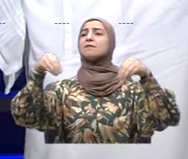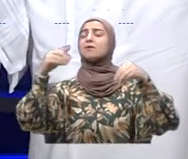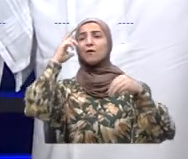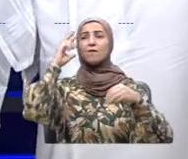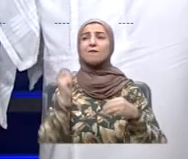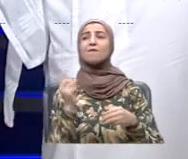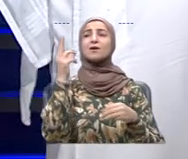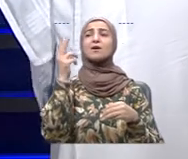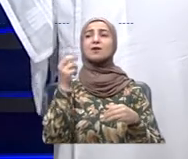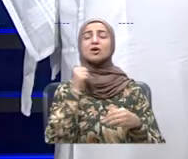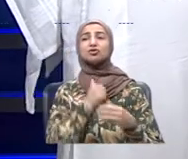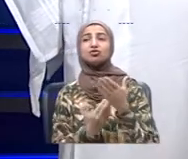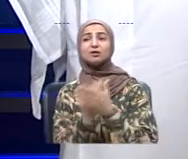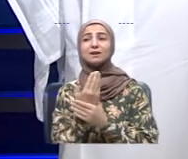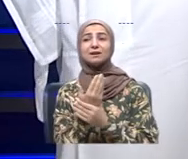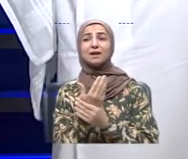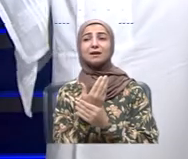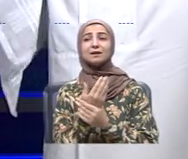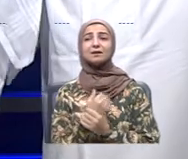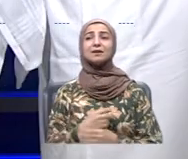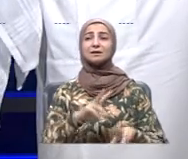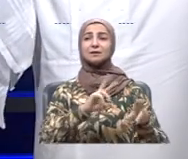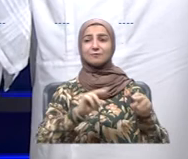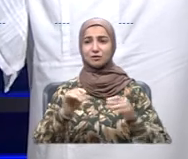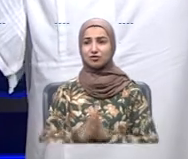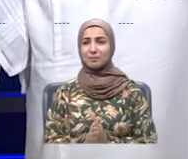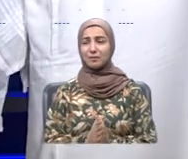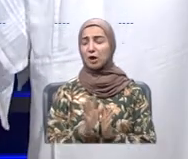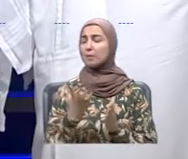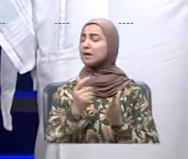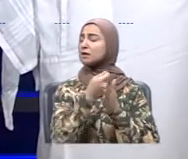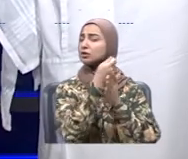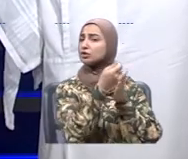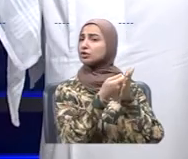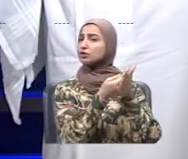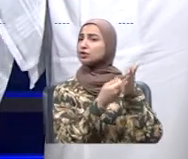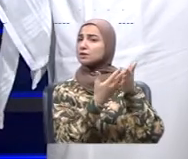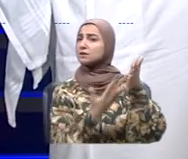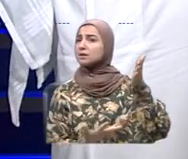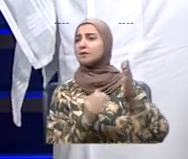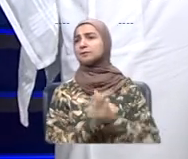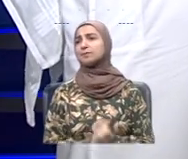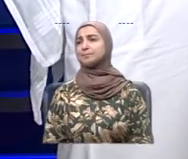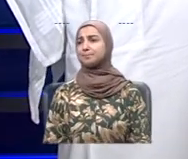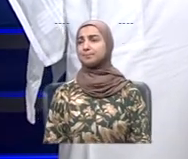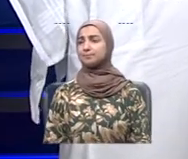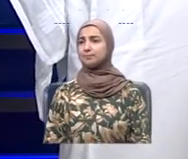التعقيب ربما يكون لكاتب المقال نفسه كما هو الحال في نصنا هذا،